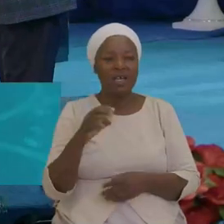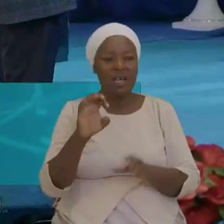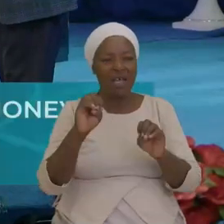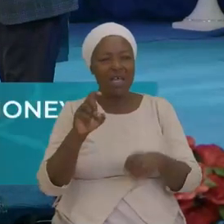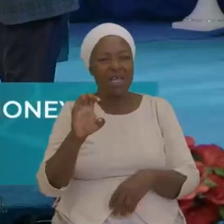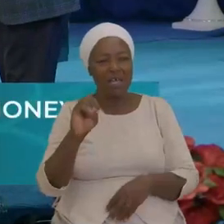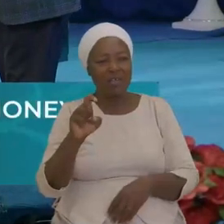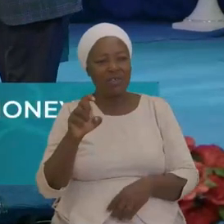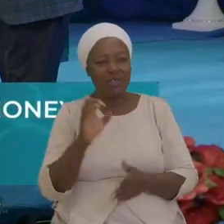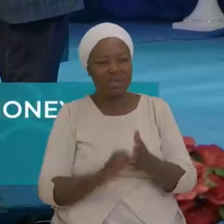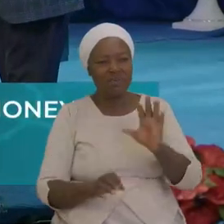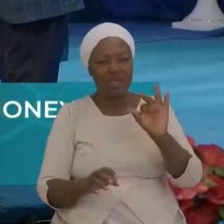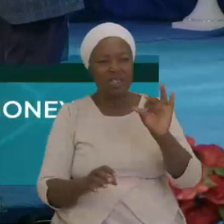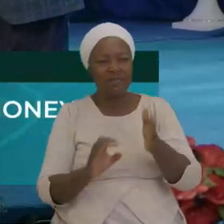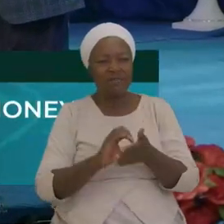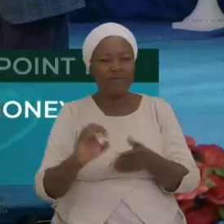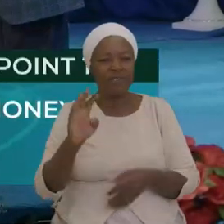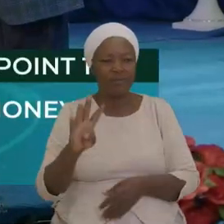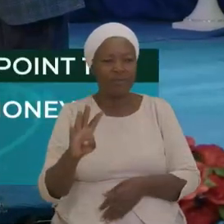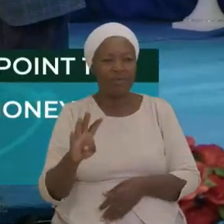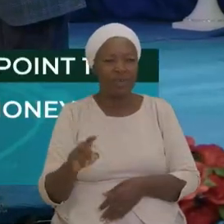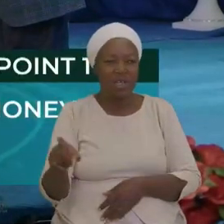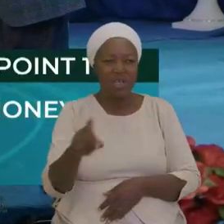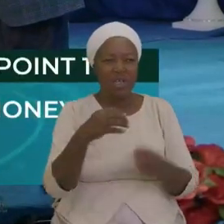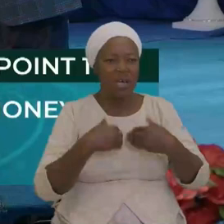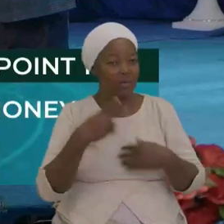Exode 19, verset 4.